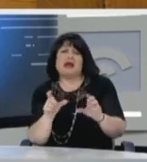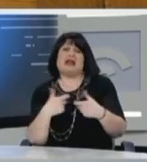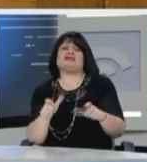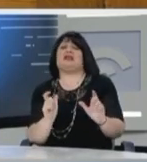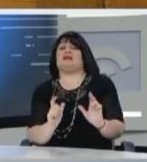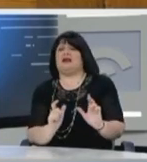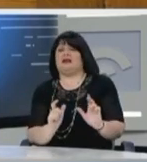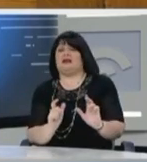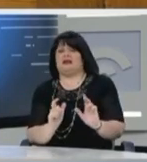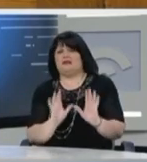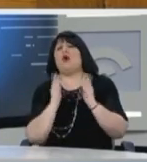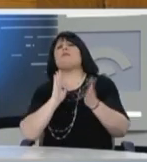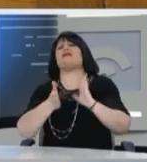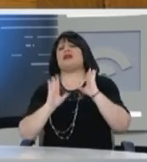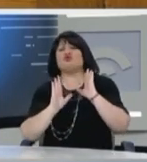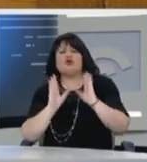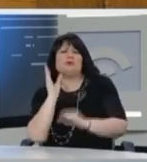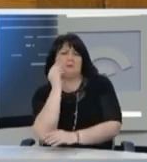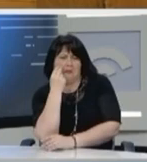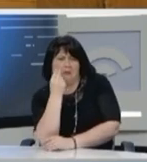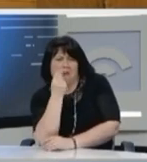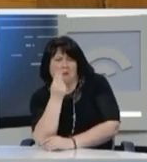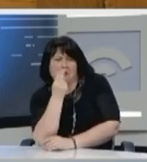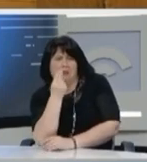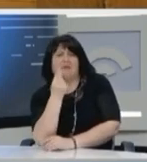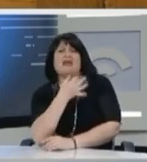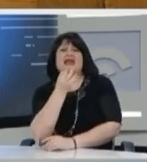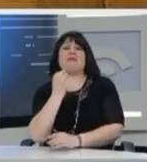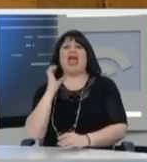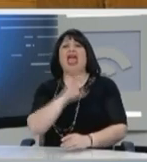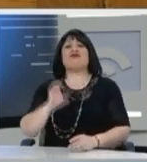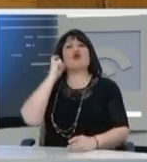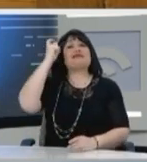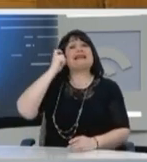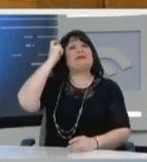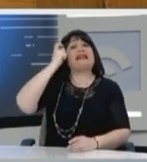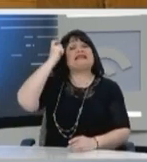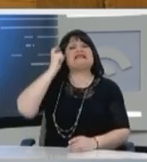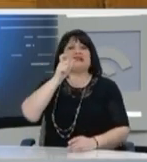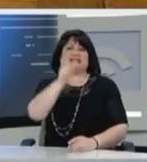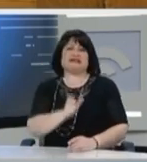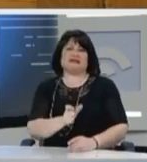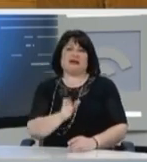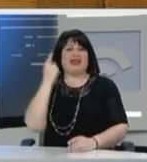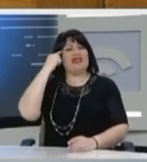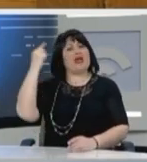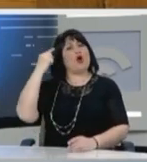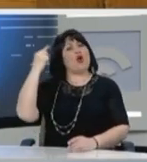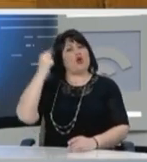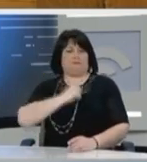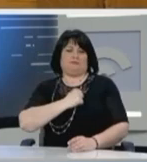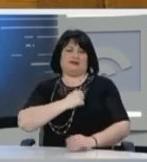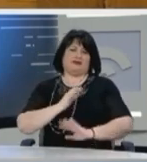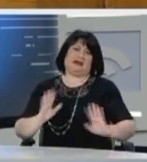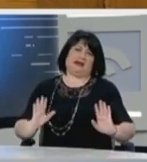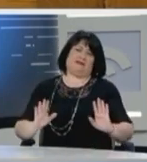κασέτα ήταν. Και έλεγε ότι εκπροσωπεί τους ευρωσκεπτικιστές. Έγινε ιδεολογία.